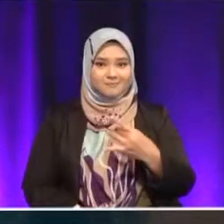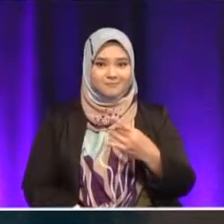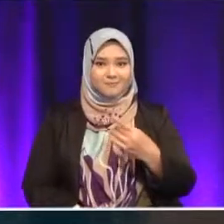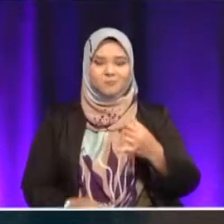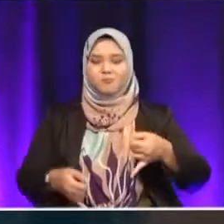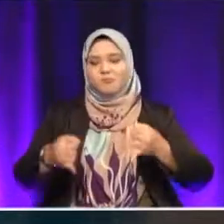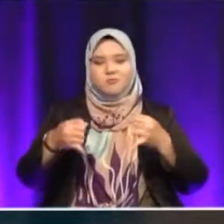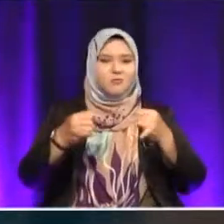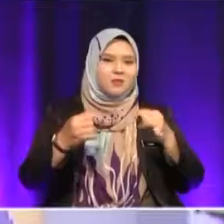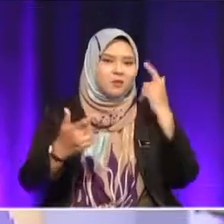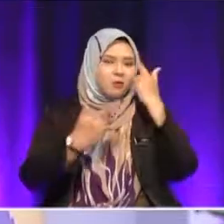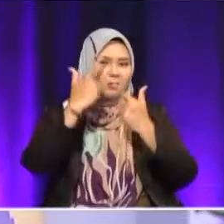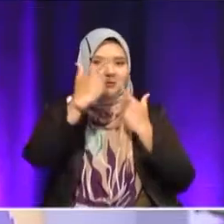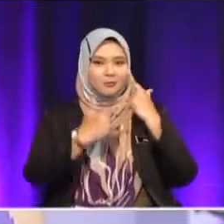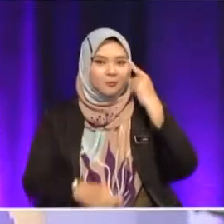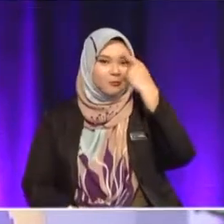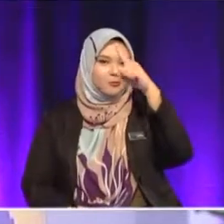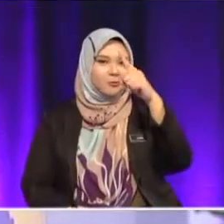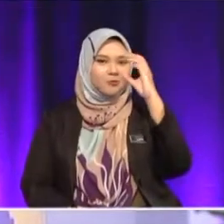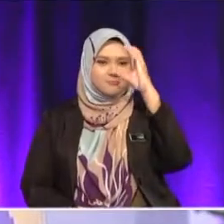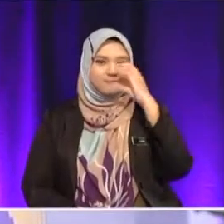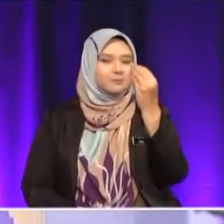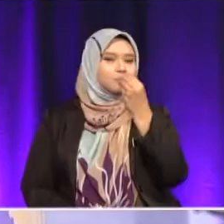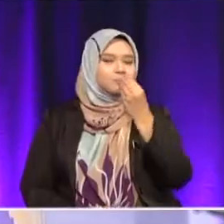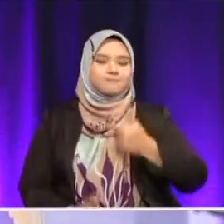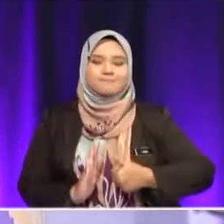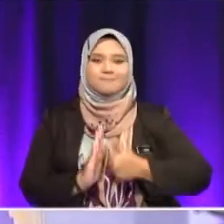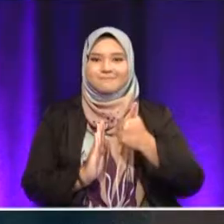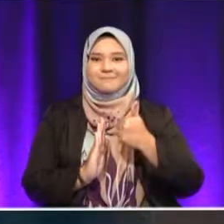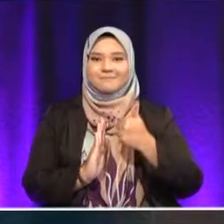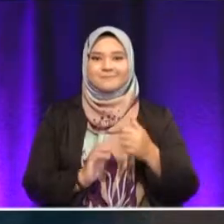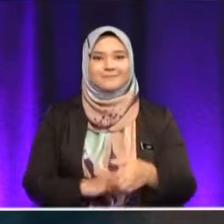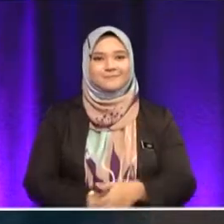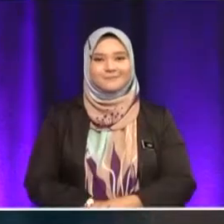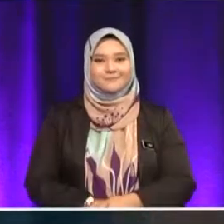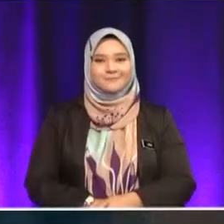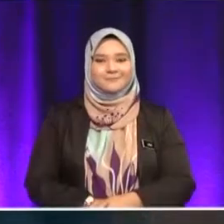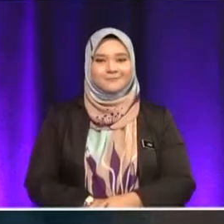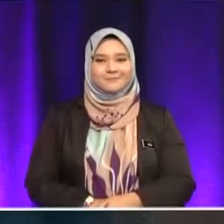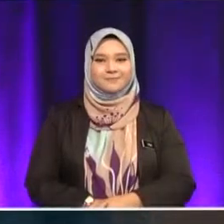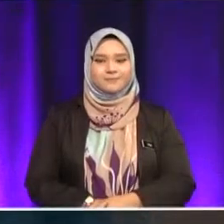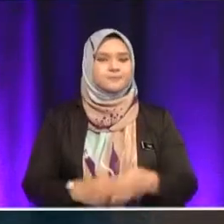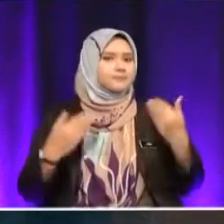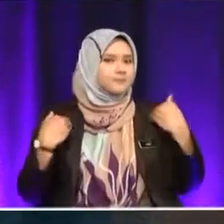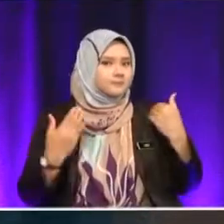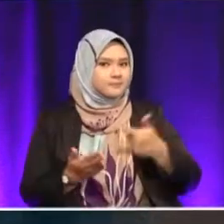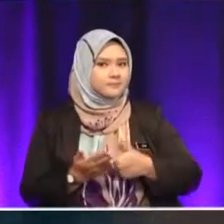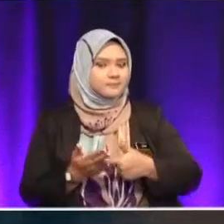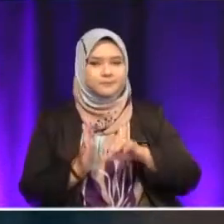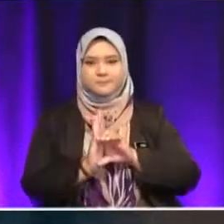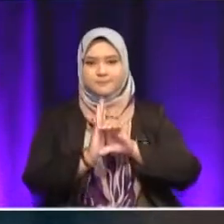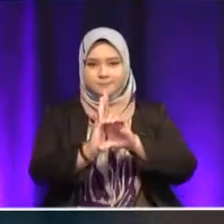jawaban tapi tetap ada ganjaran Siapa lagi yang nak bagi contoh jenis-jenis pelancuran di